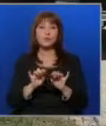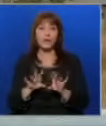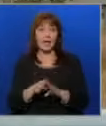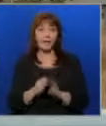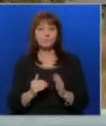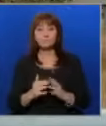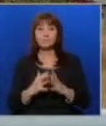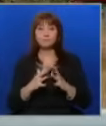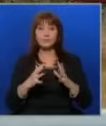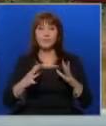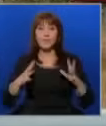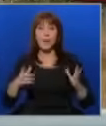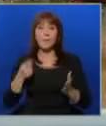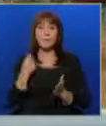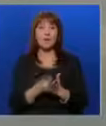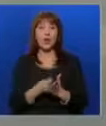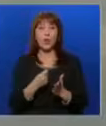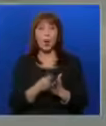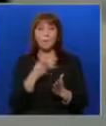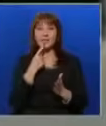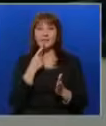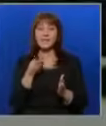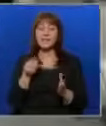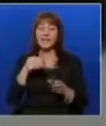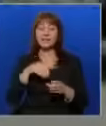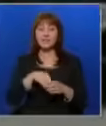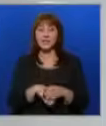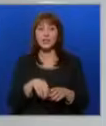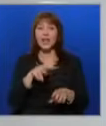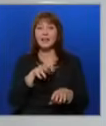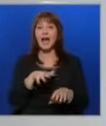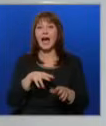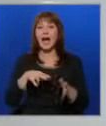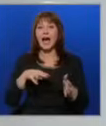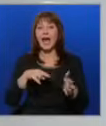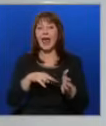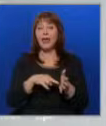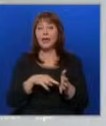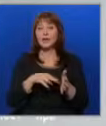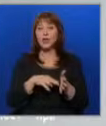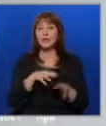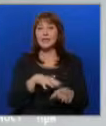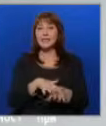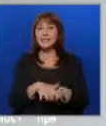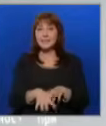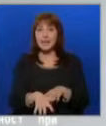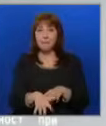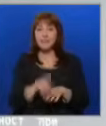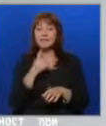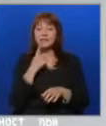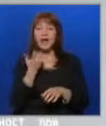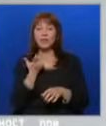Ръст на платените глоби след въвеждането на електронната система за известяване на нарушителите на пътя. За какво ще се използват събраните